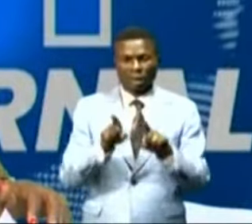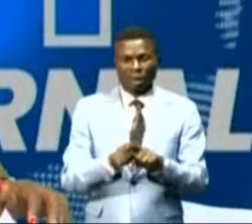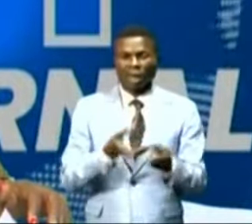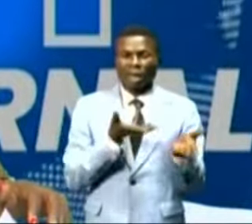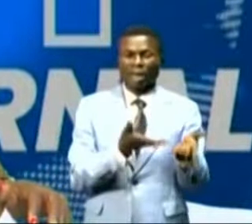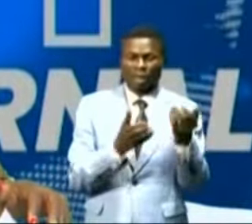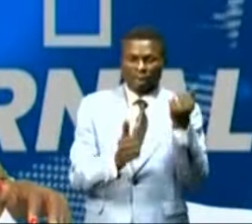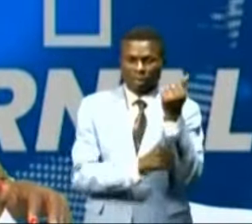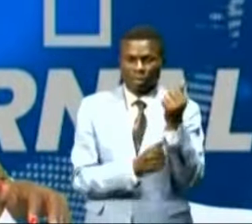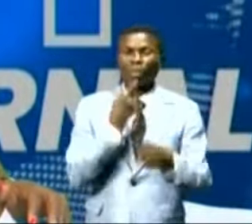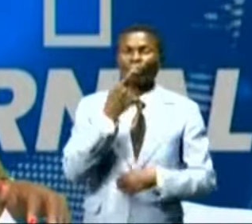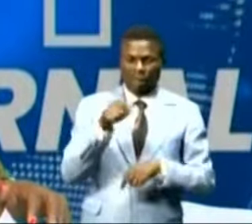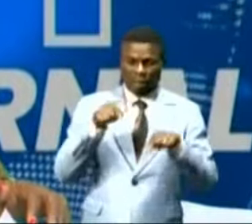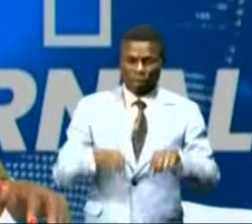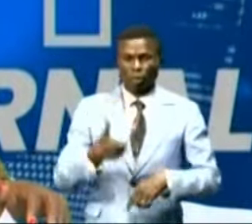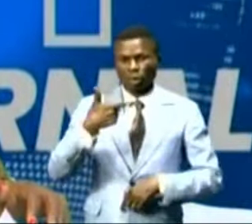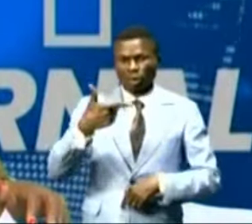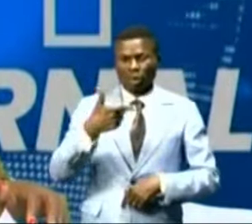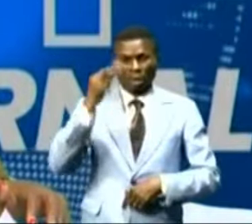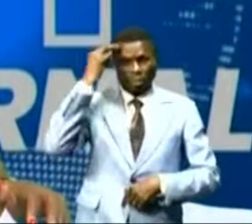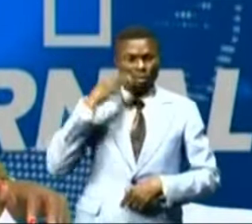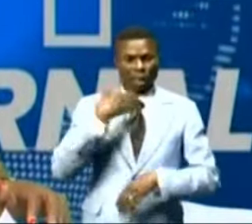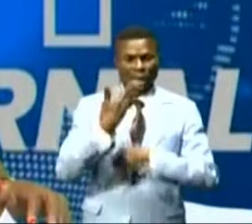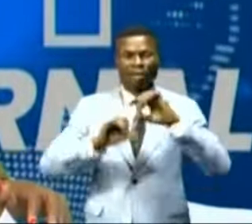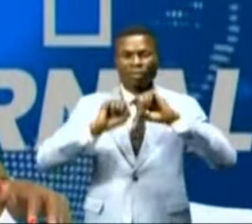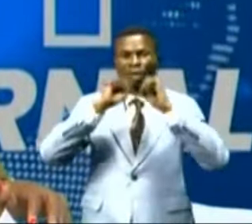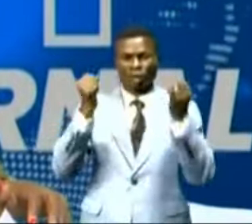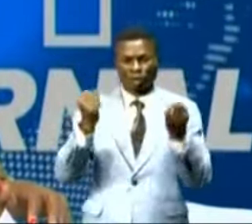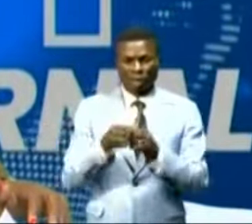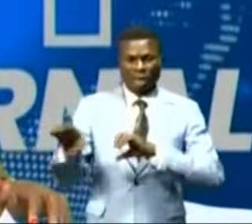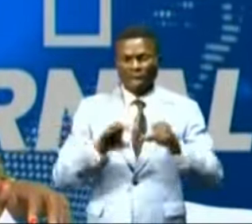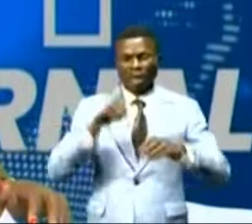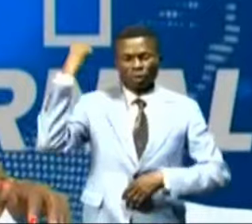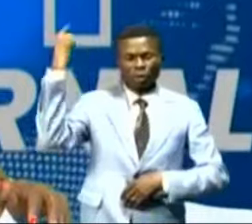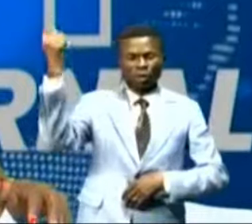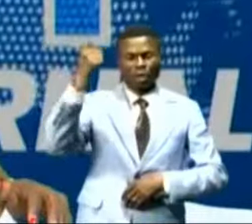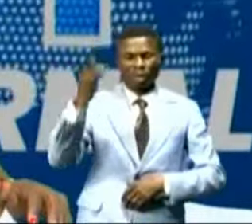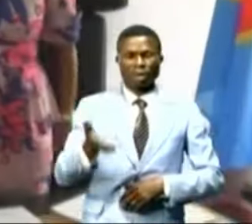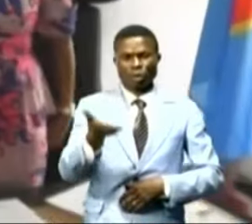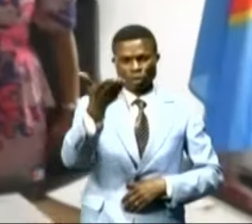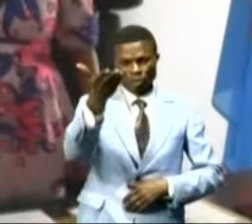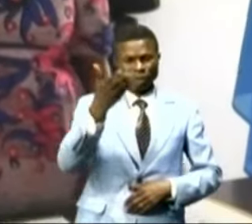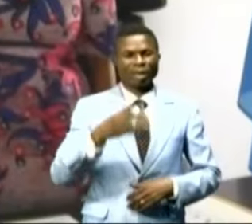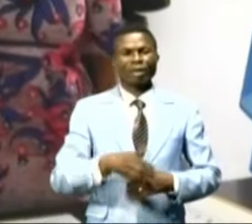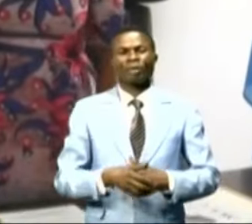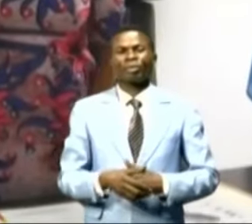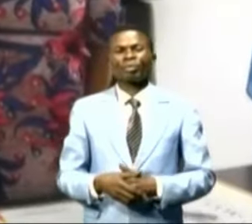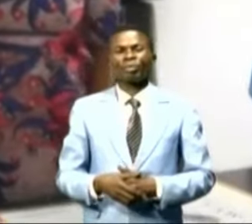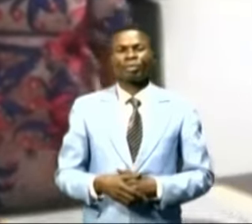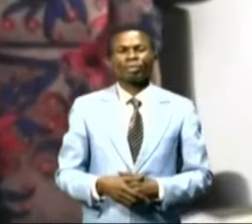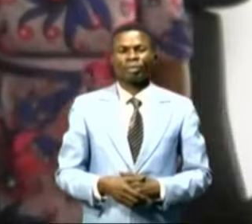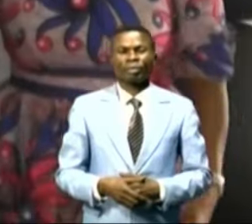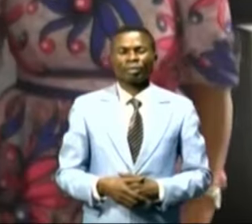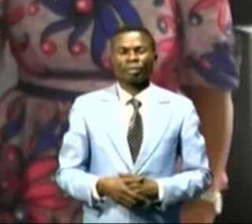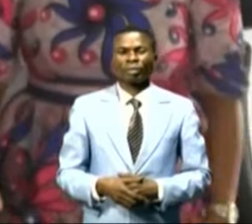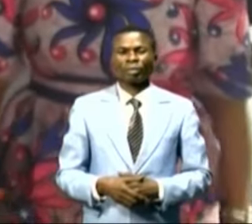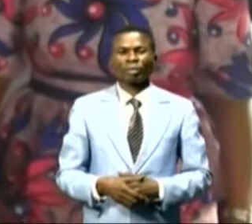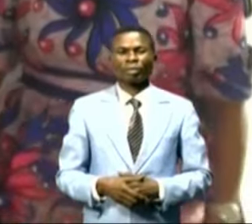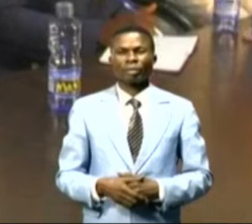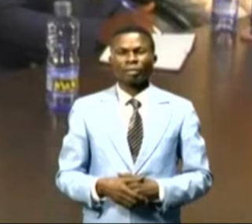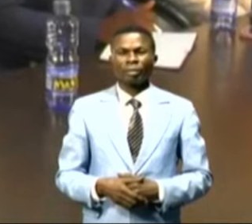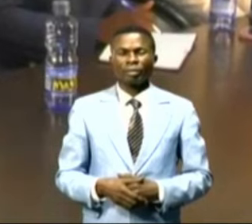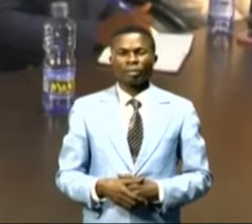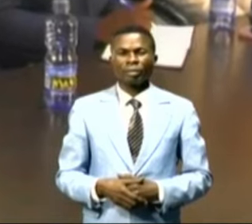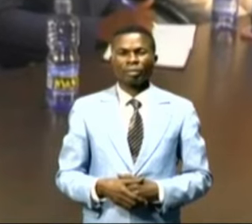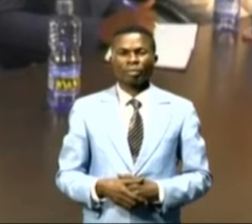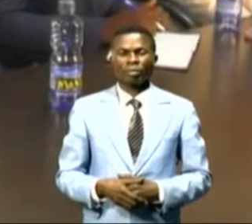humanitaire l'a dit ce mardi à la ministre des Affaires sociales, Action humanitaire. Une convergence des vues qui augure des